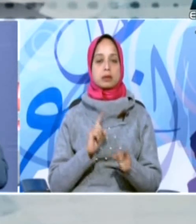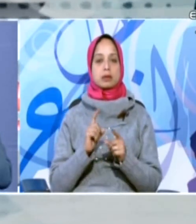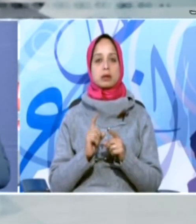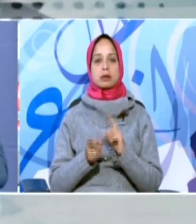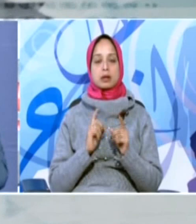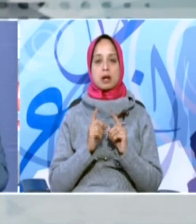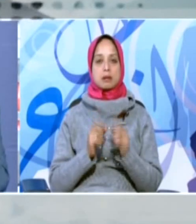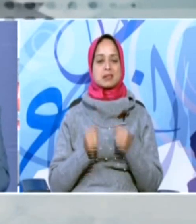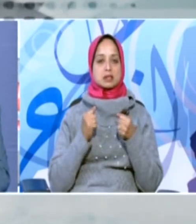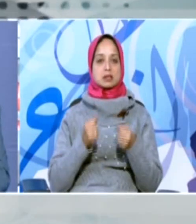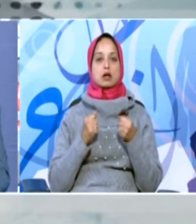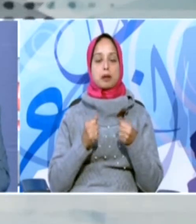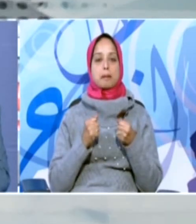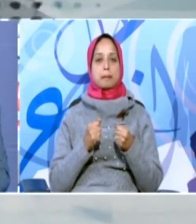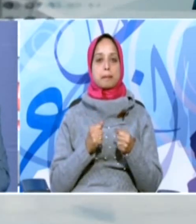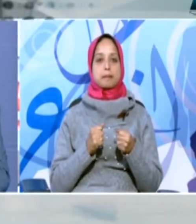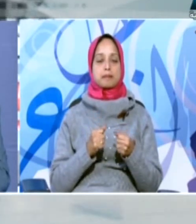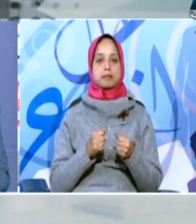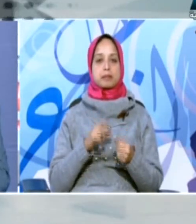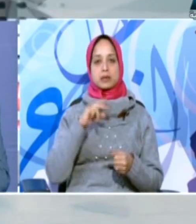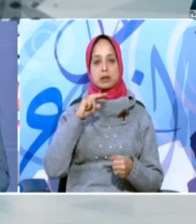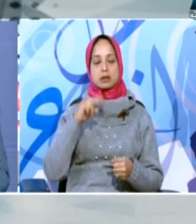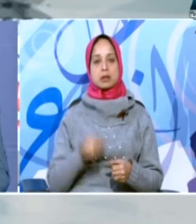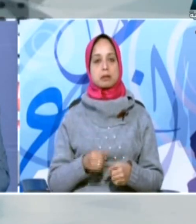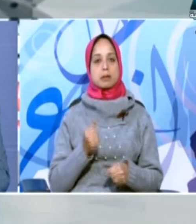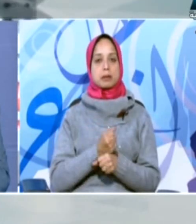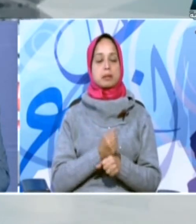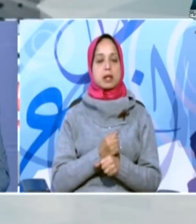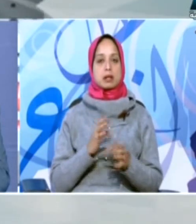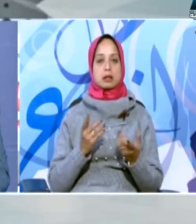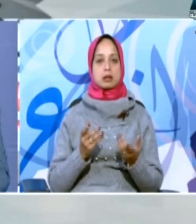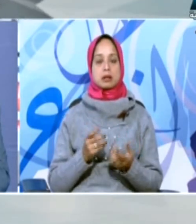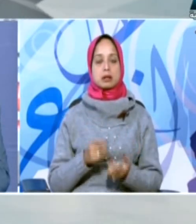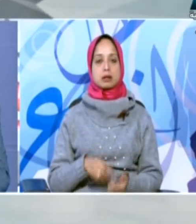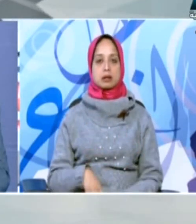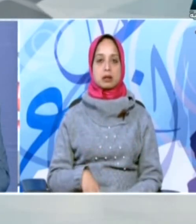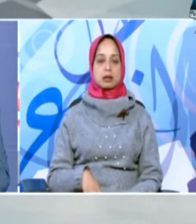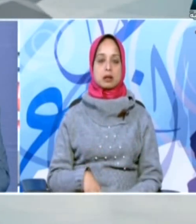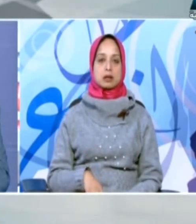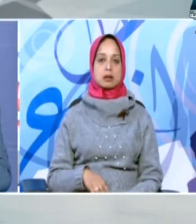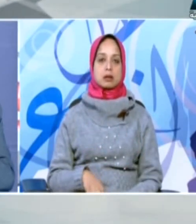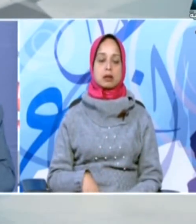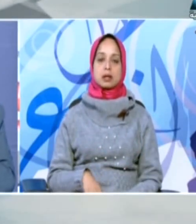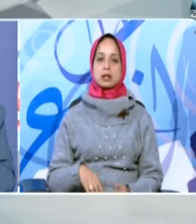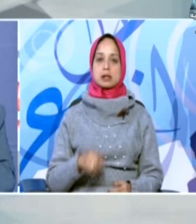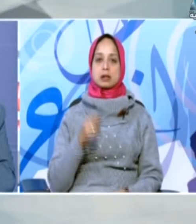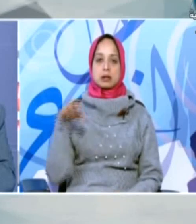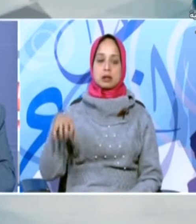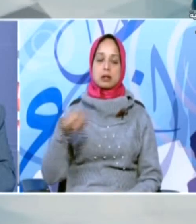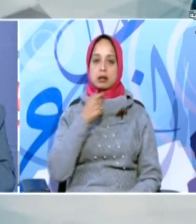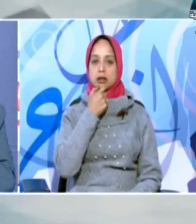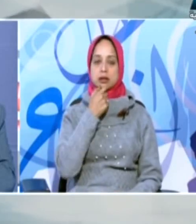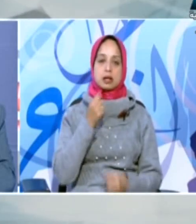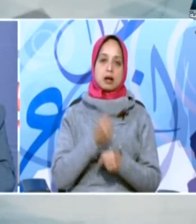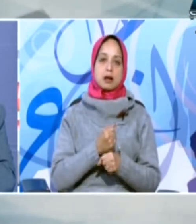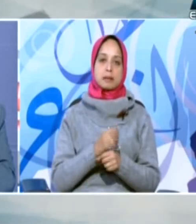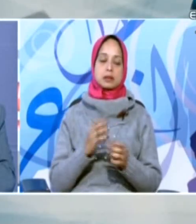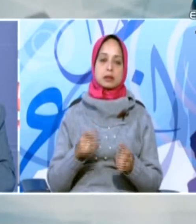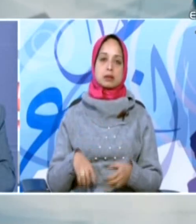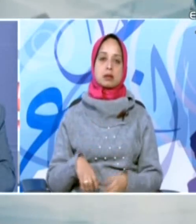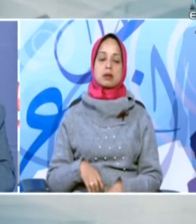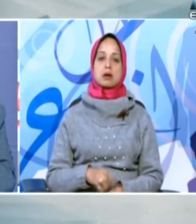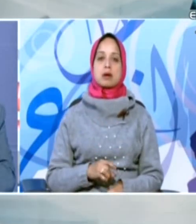جدا. لما اتعرض الكلام ايه اللي حصل؟ ايه موقف انجلترا من ايه؟ من الموضوع؟ رفض